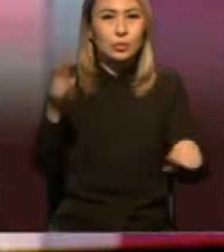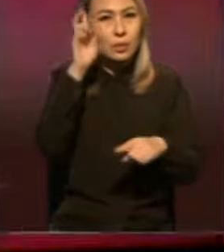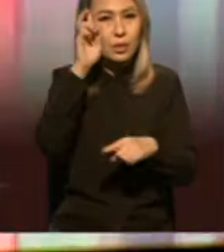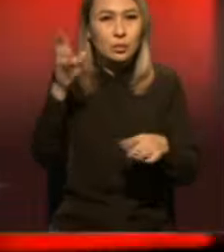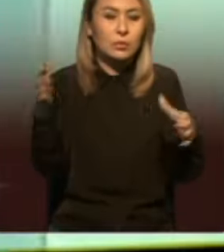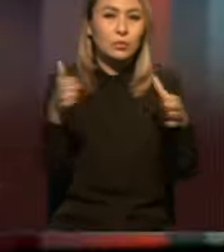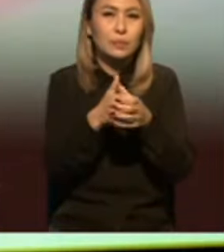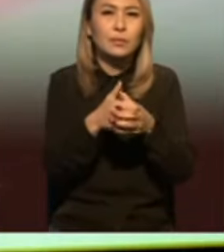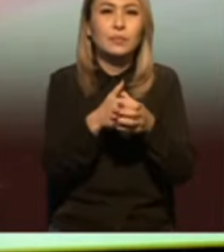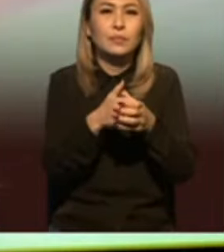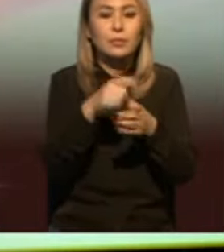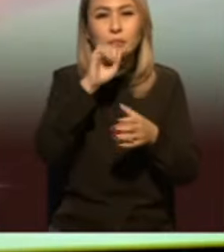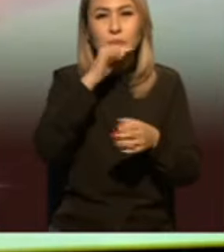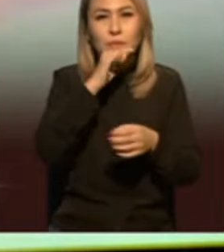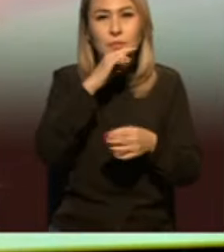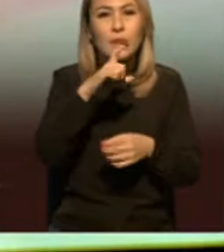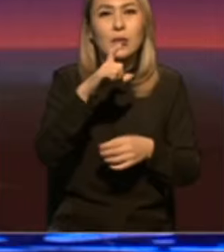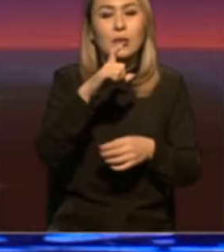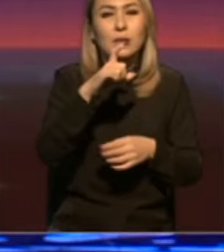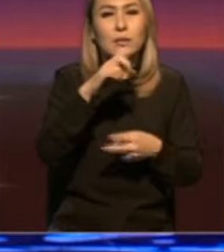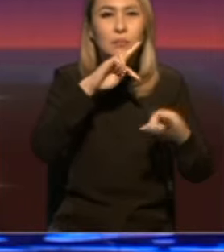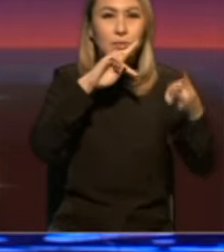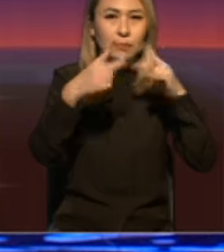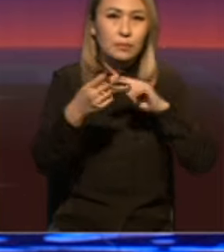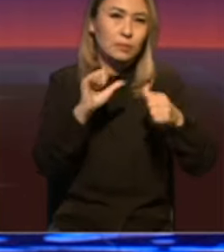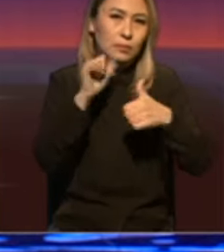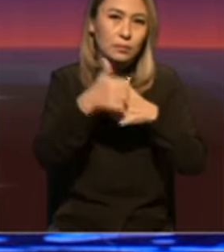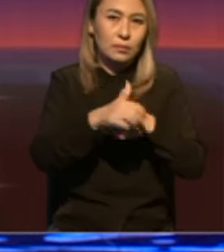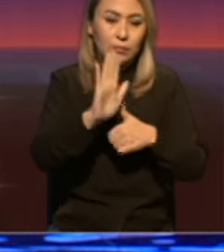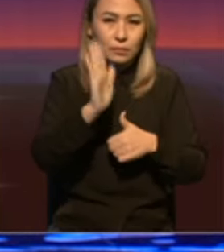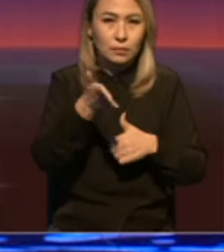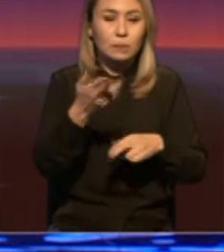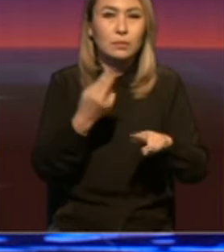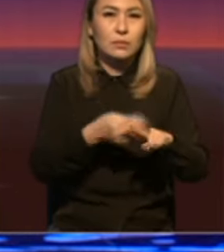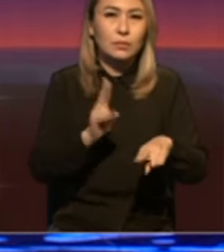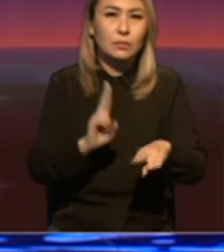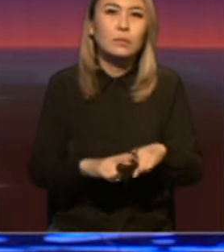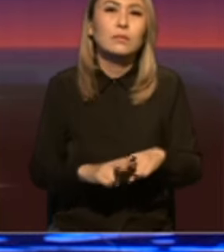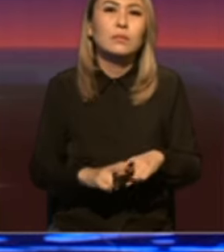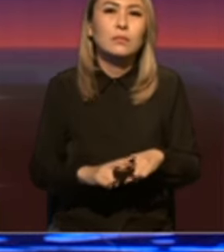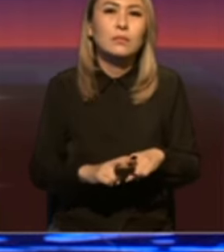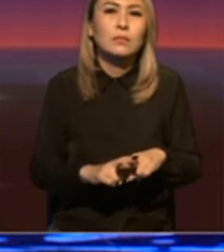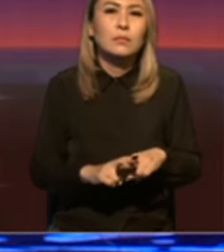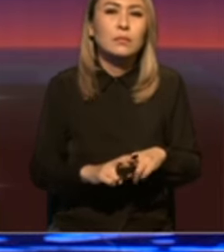ол экономикалық интеграцияның ұйымдары алға жылжиды. Сондықтан мына жерде